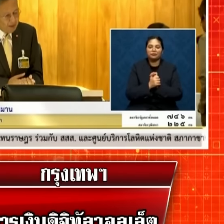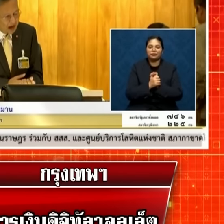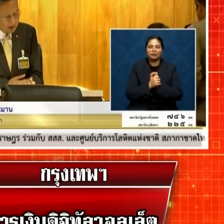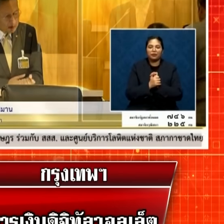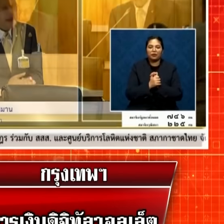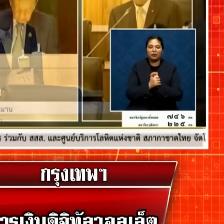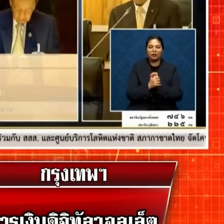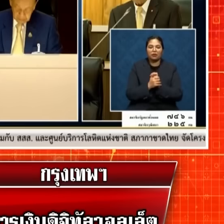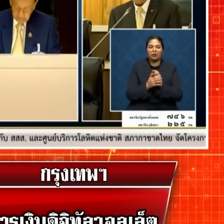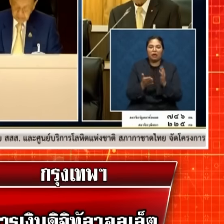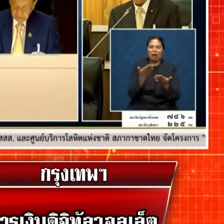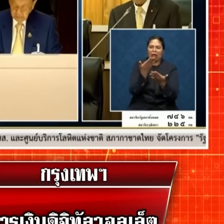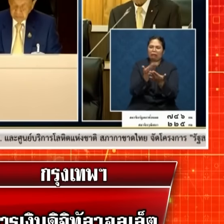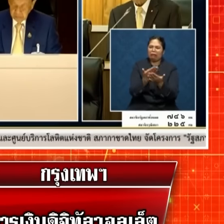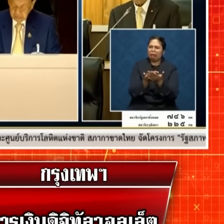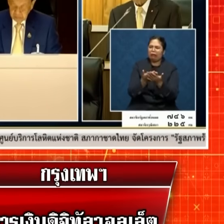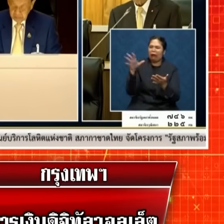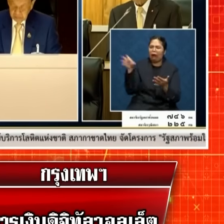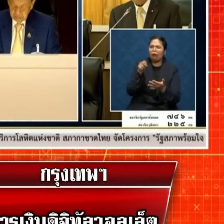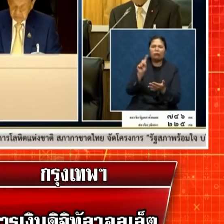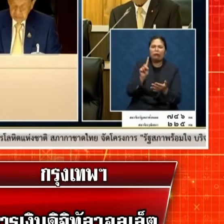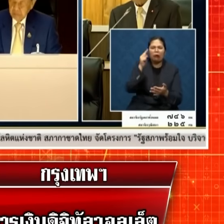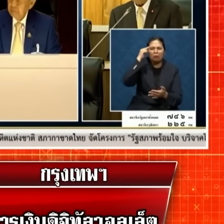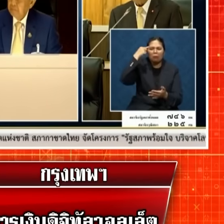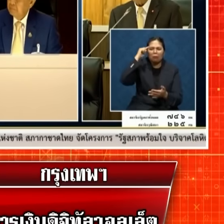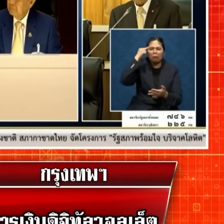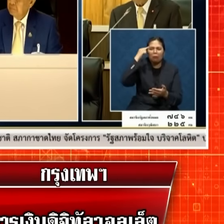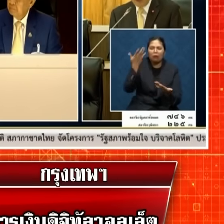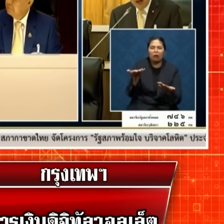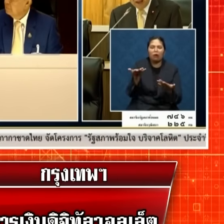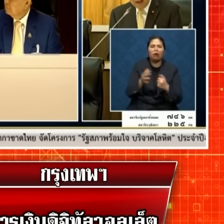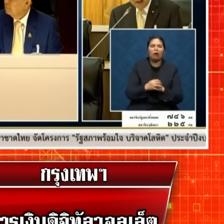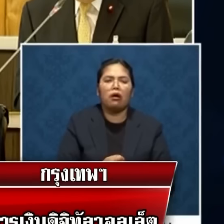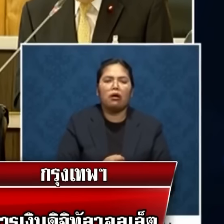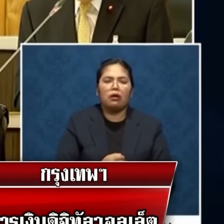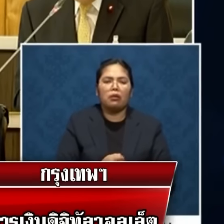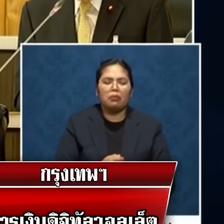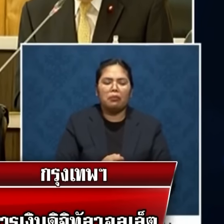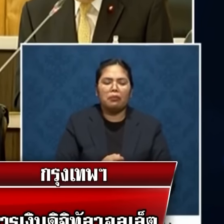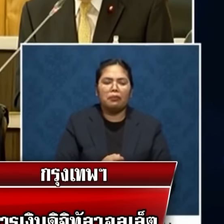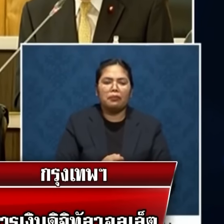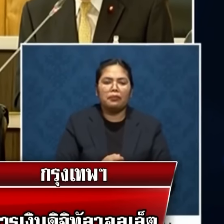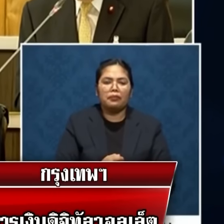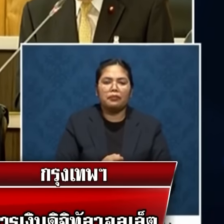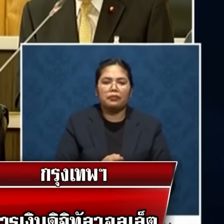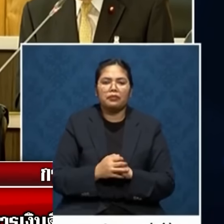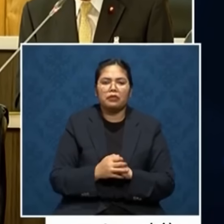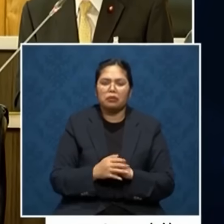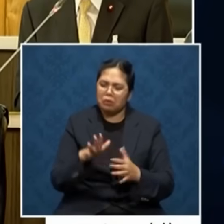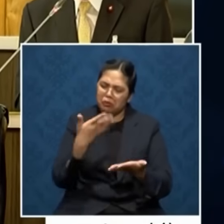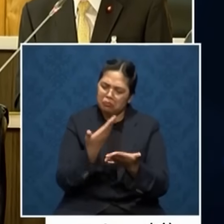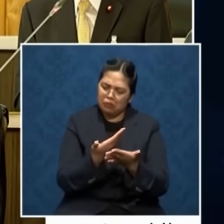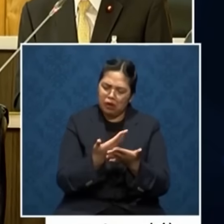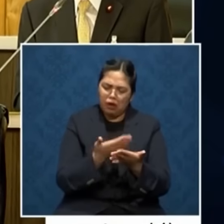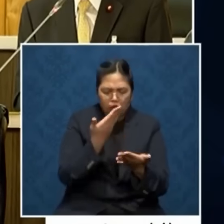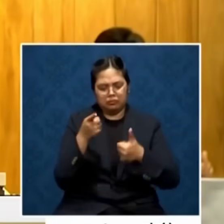ที่มาของเงินยังมีปัญหาเนี่ยนะครับมันมีความเป็นไปได้ไหมครับว่าจ จะมีการไปแตะสินทรัพย์อื่นของประเ